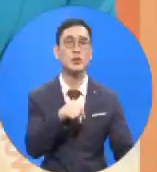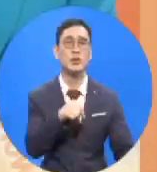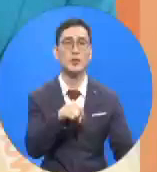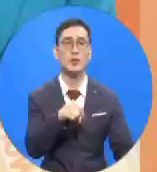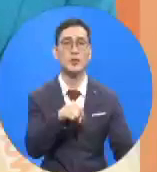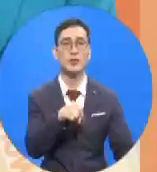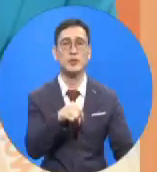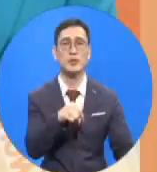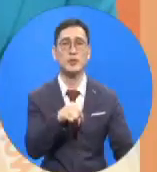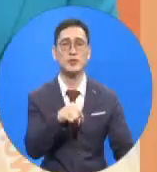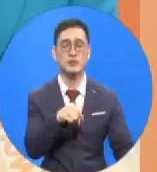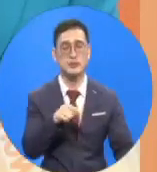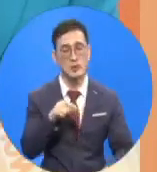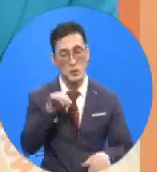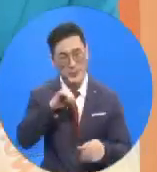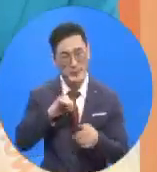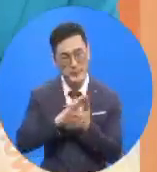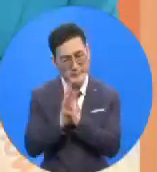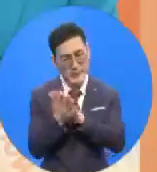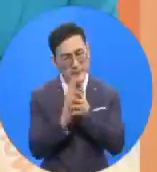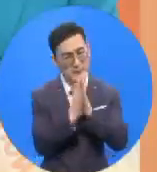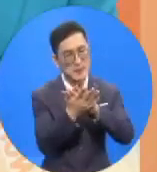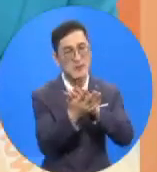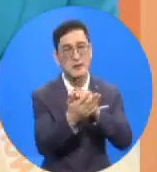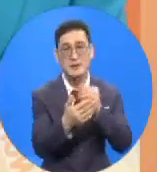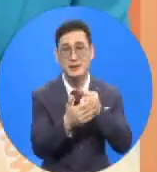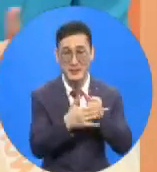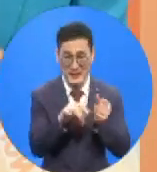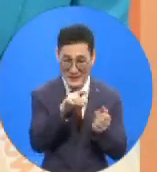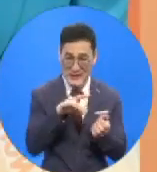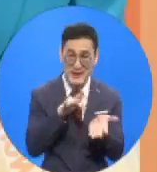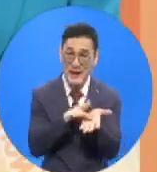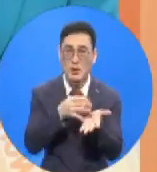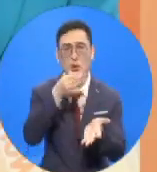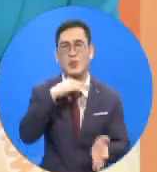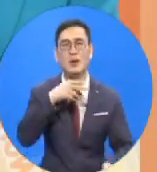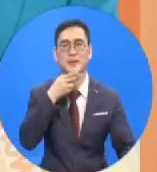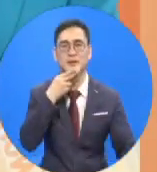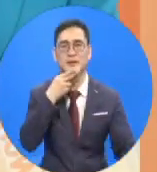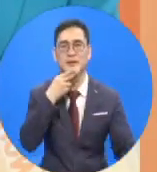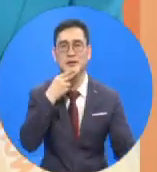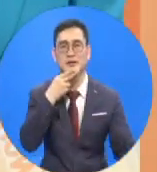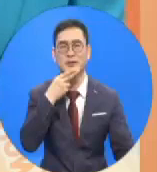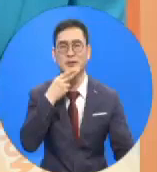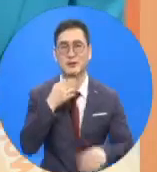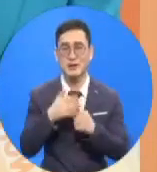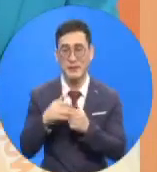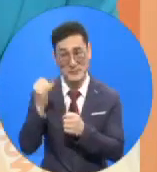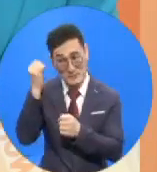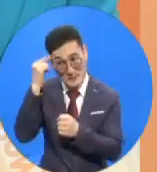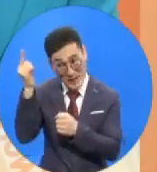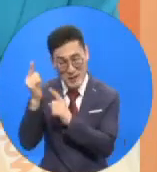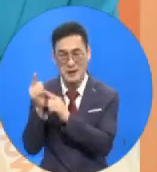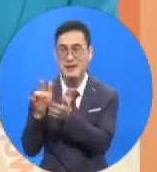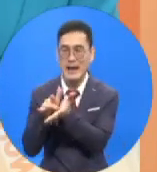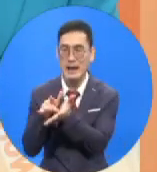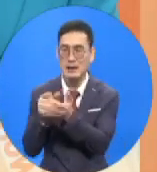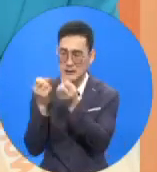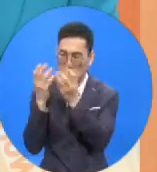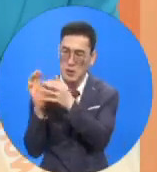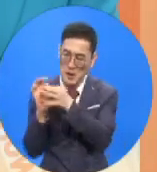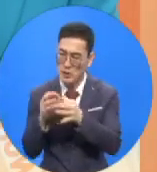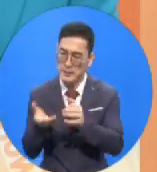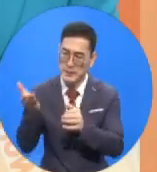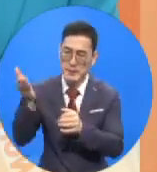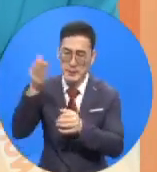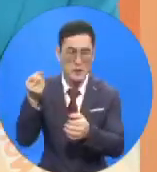잘하기 때문에 한 6개월정도 밖에 가지 않을 것이다 그러면 우리가 매년 백신을 맞아야 된다 낮더라도 고령자나 그런 경원 항체가